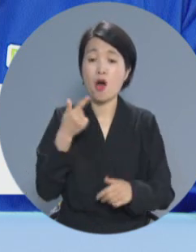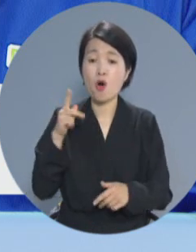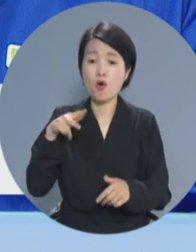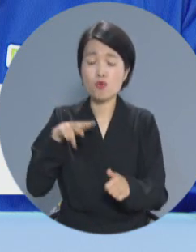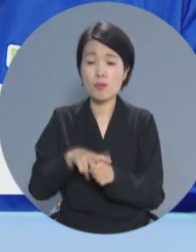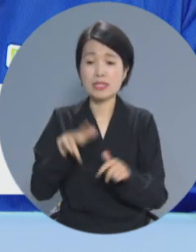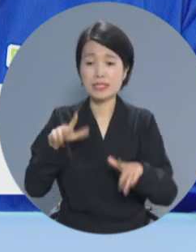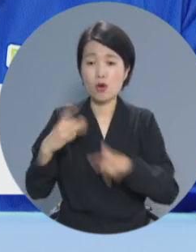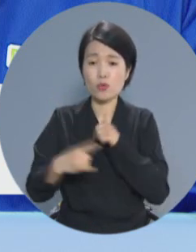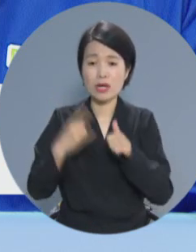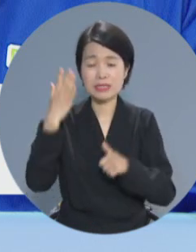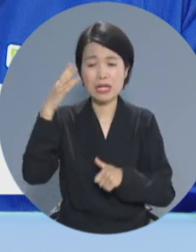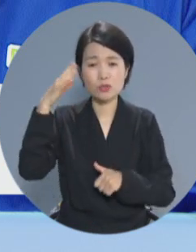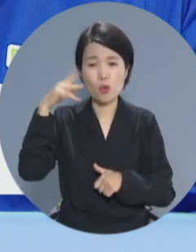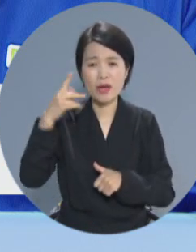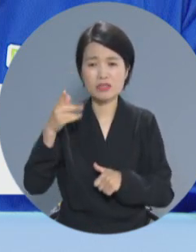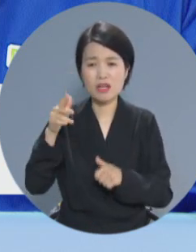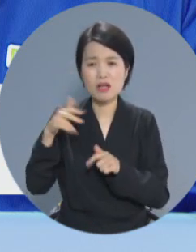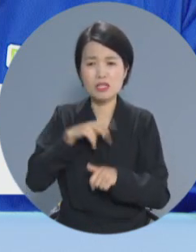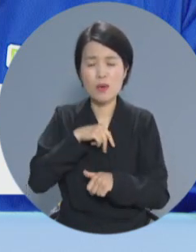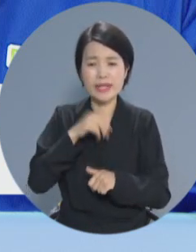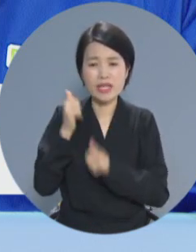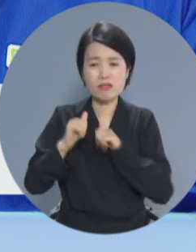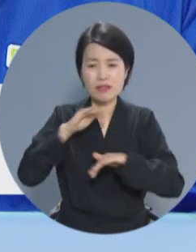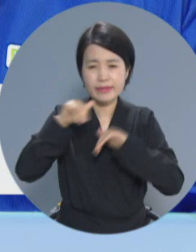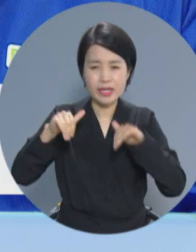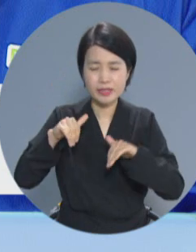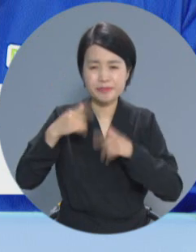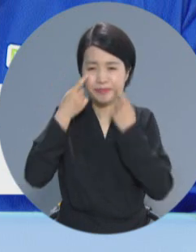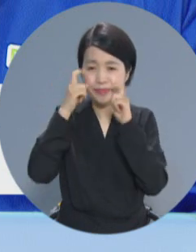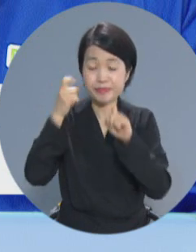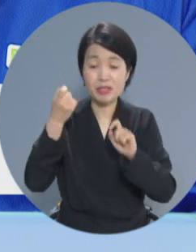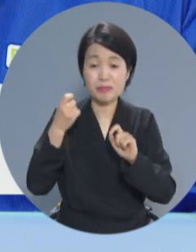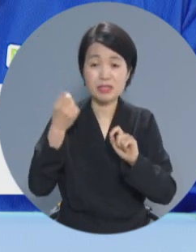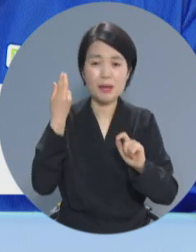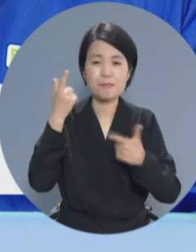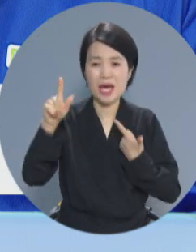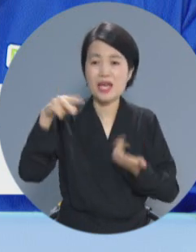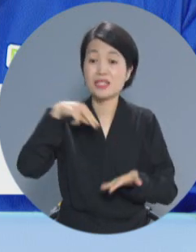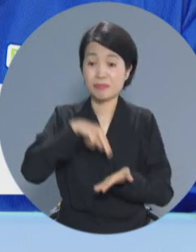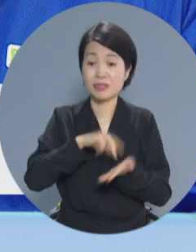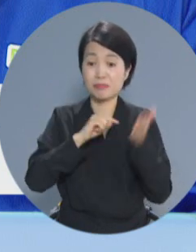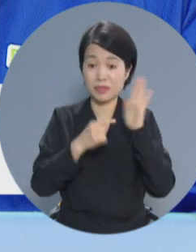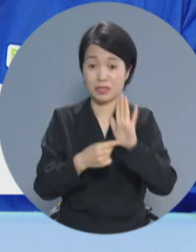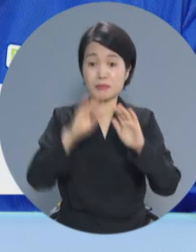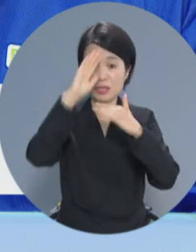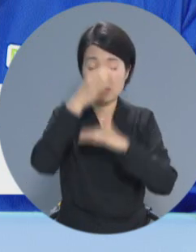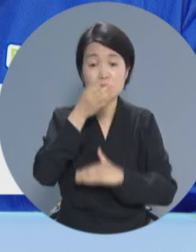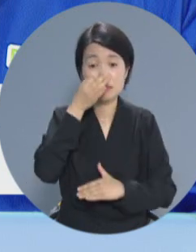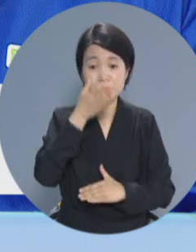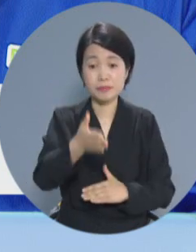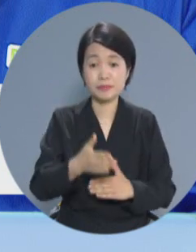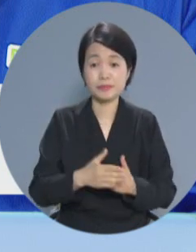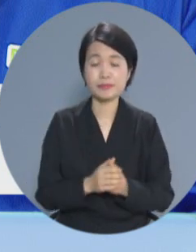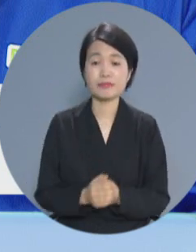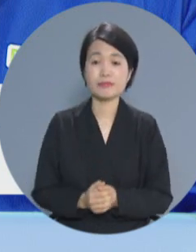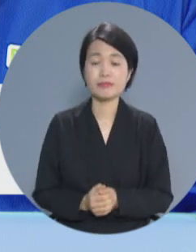후보는 지역위원장인 소병철 의원의 경선 개입 의혹을 주장하며 불복 입장을 밝혔습니다. 문형철